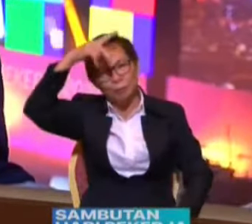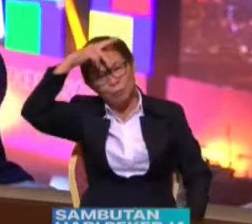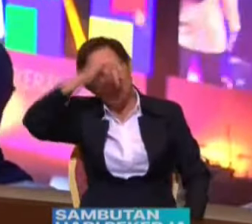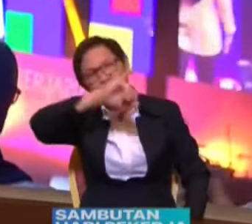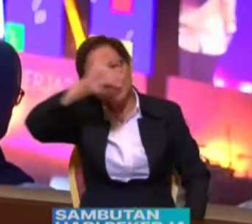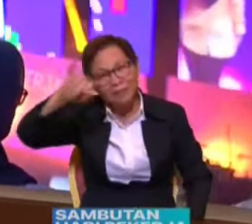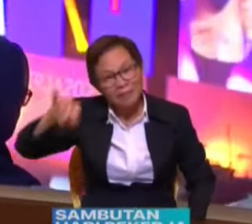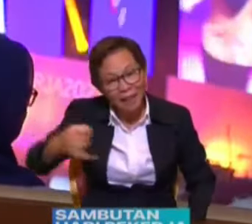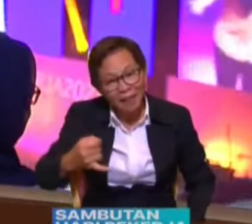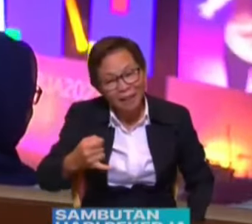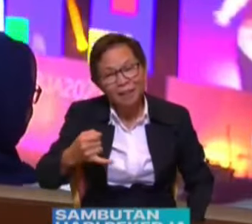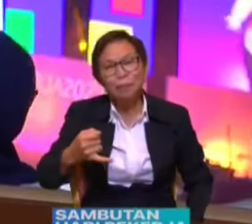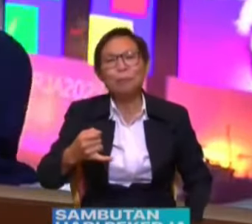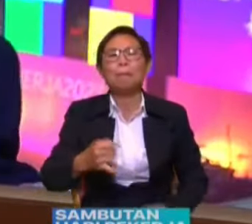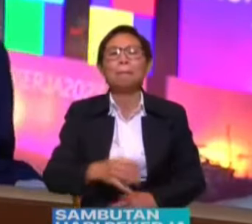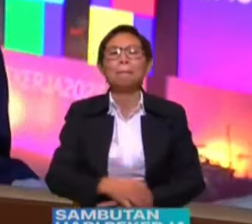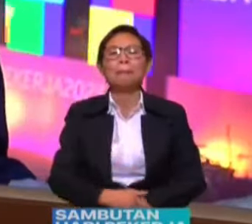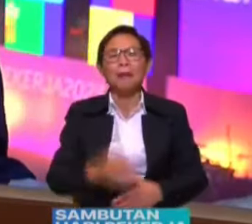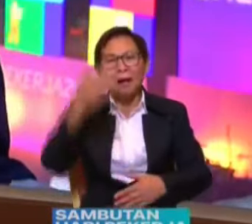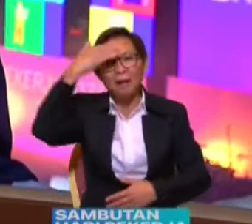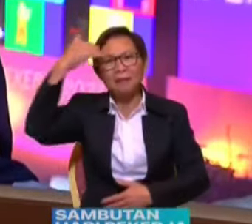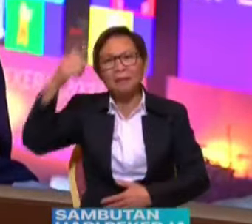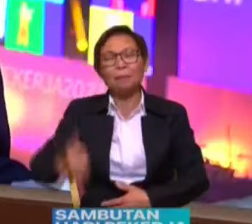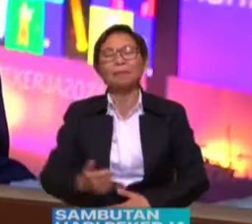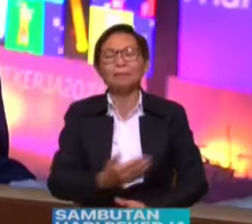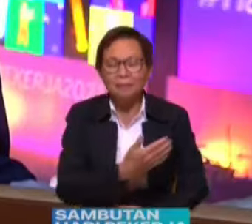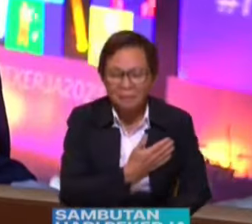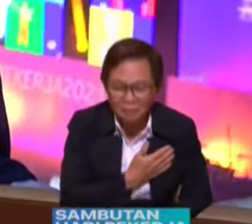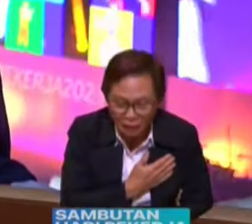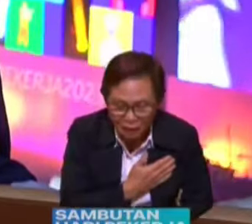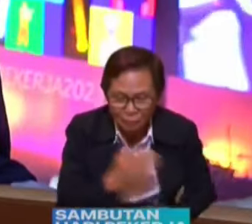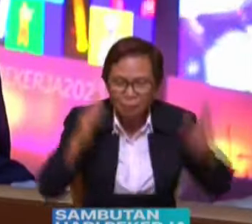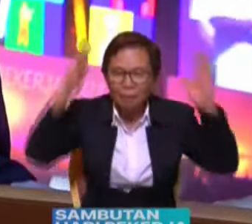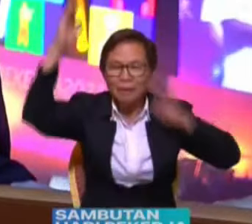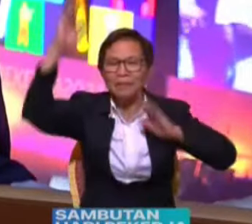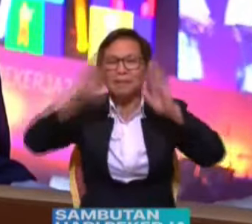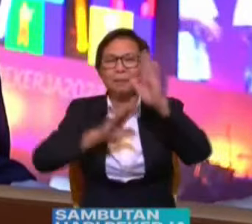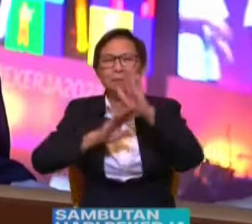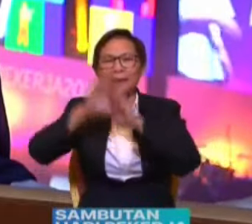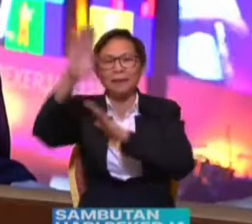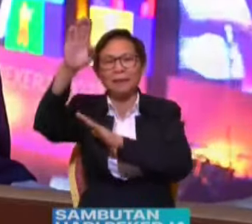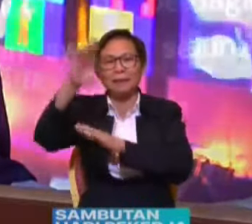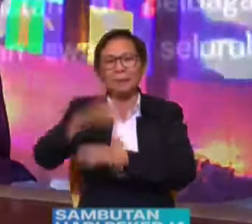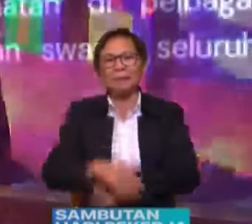Konvensyen Antarabangsa Putrajaya PICC. Assalamualaikum, salam Malaysia Madani.